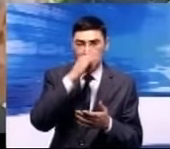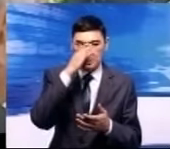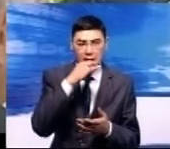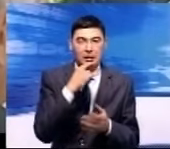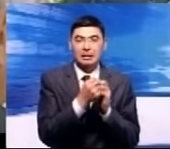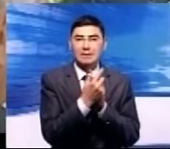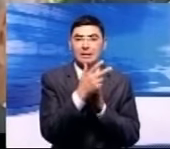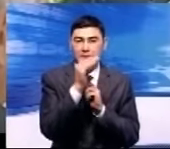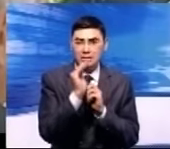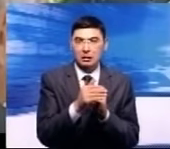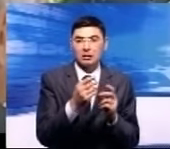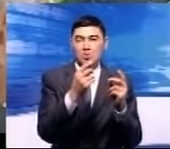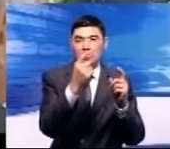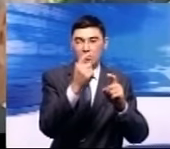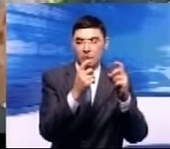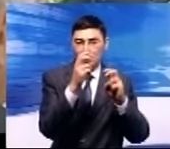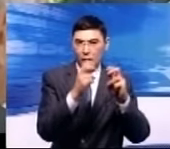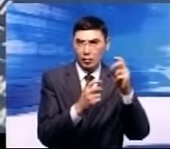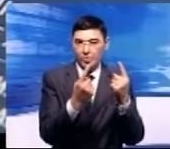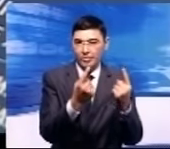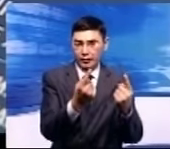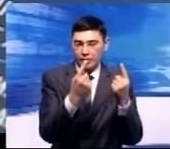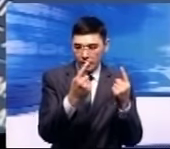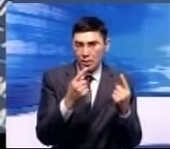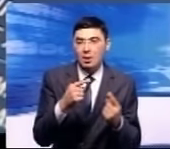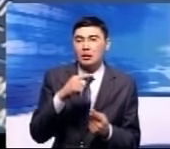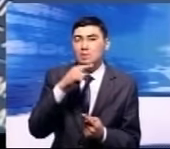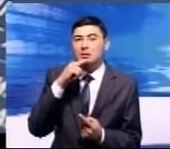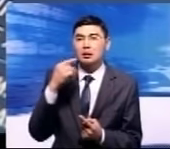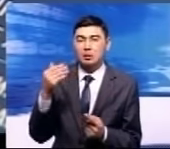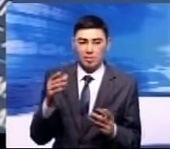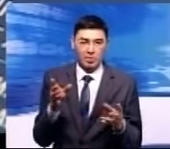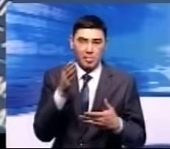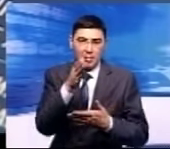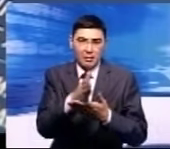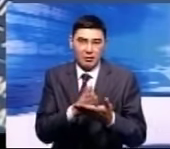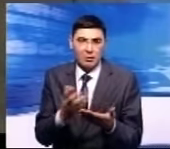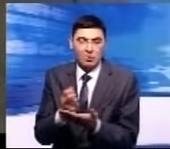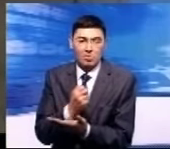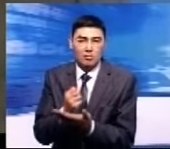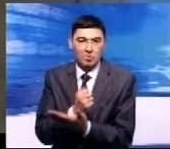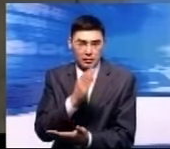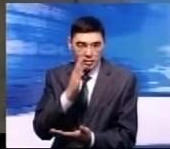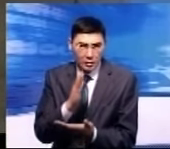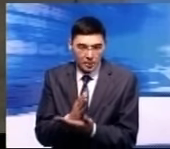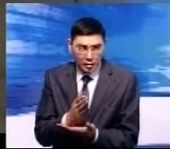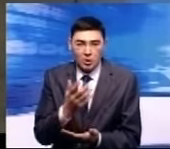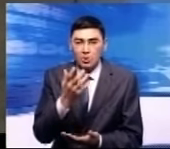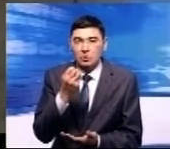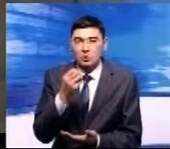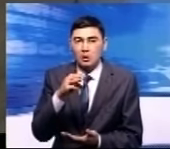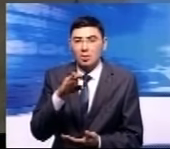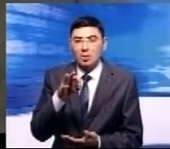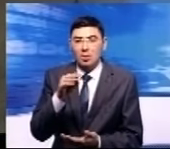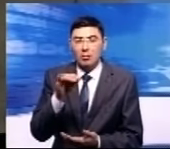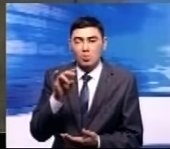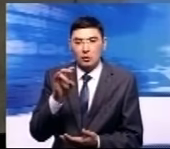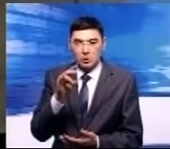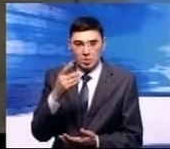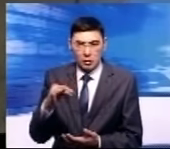российского капитала. Во многом это благодаря Евразийскому экономическому союзу. Также говорилось о новом таможенном кодексе